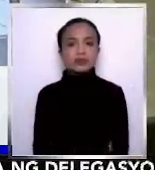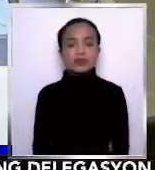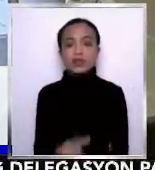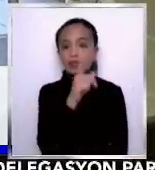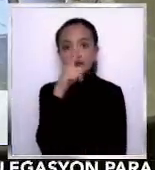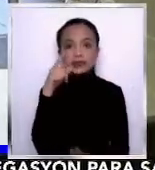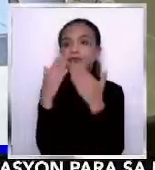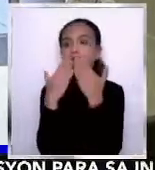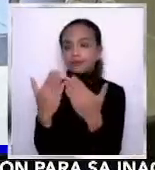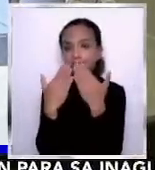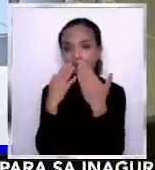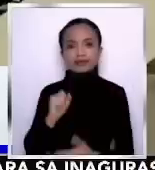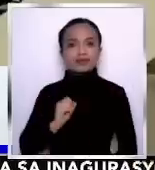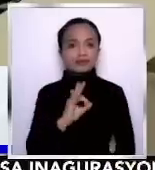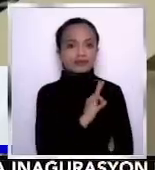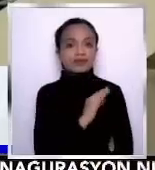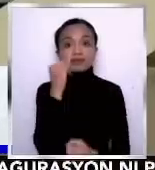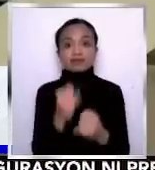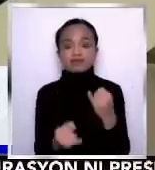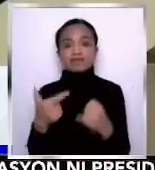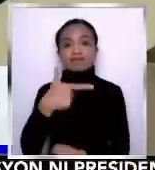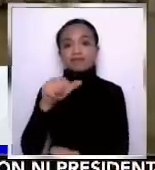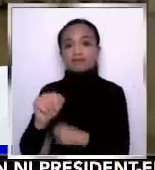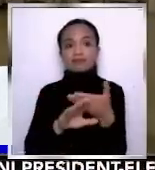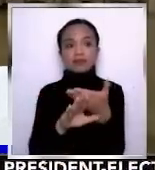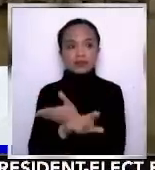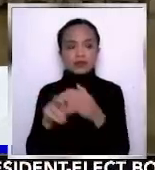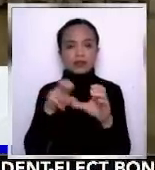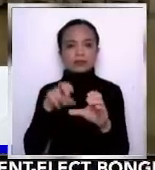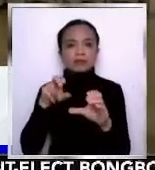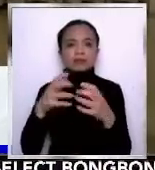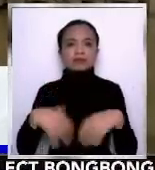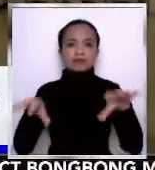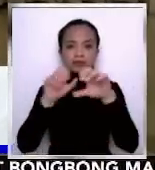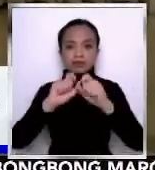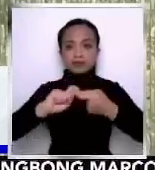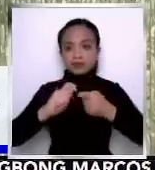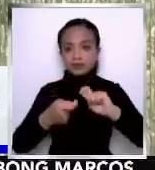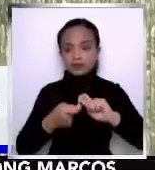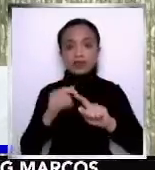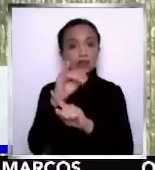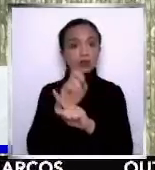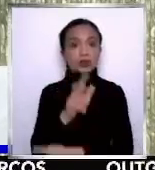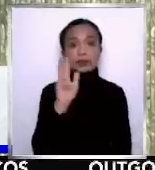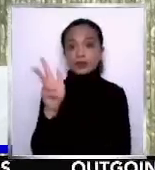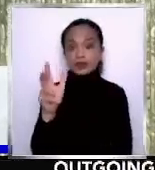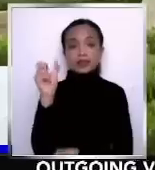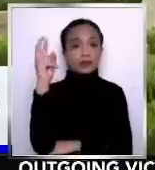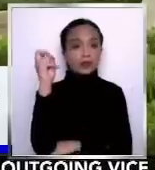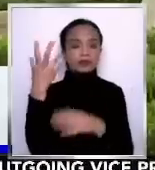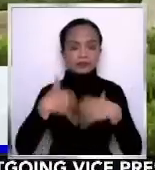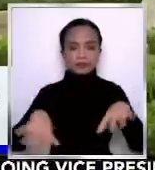staff sa kanilang huling General Assembly bago bumaba sa pwesto. Sa tanghali ng June 30 pa ang pagtatapos ng termino ni